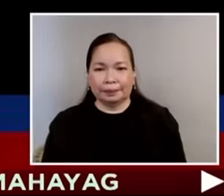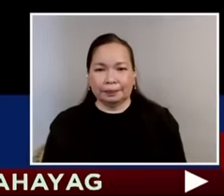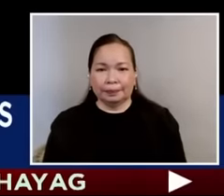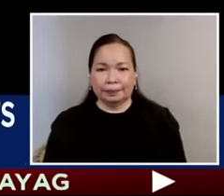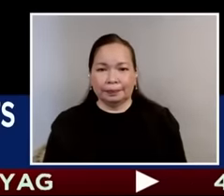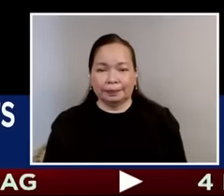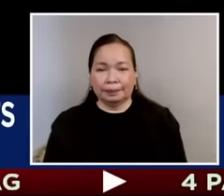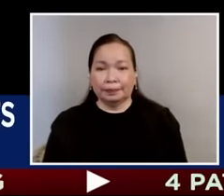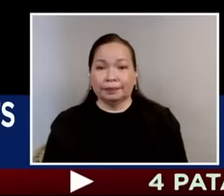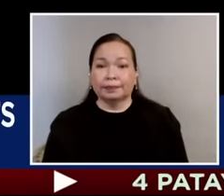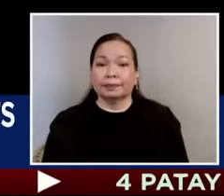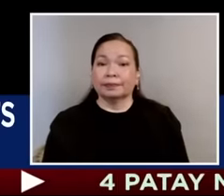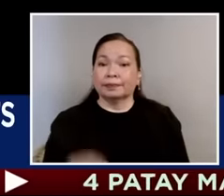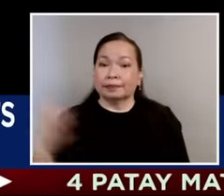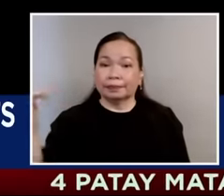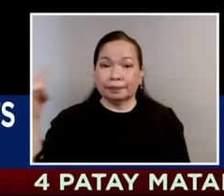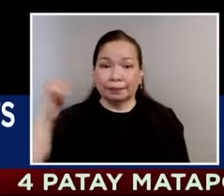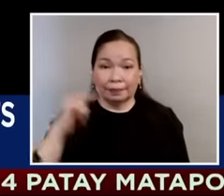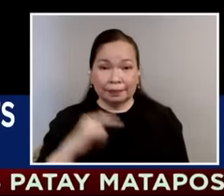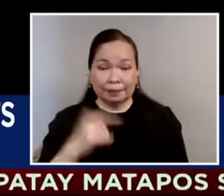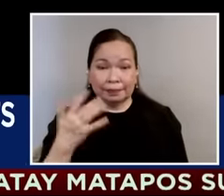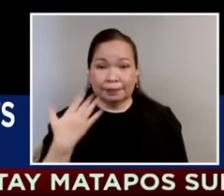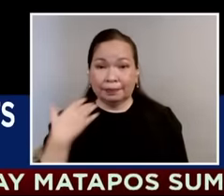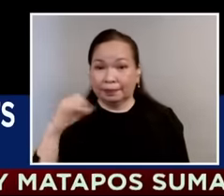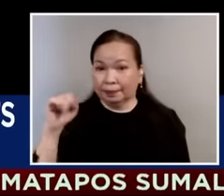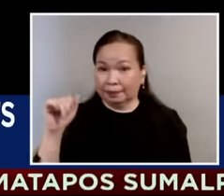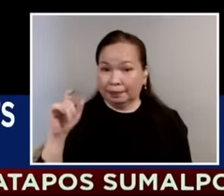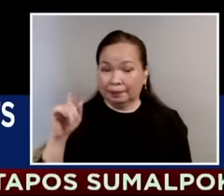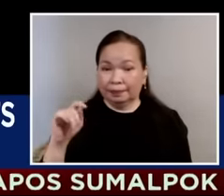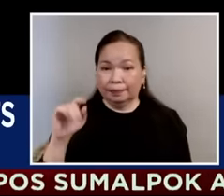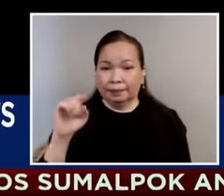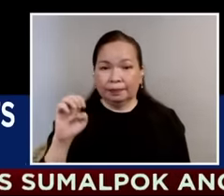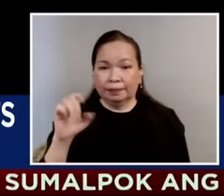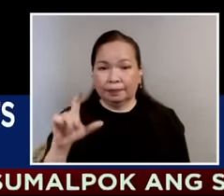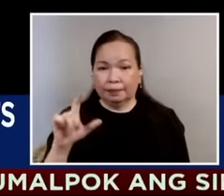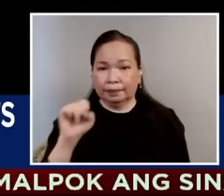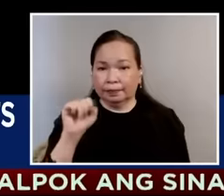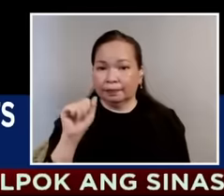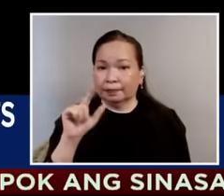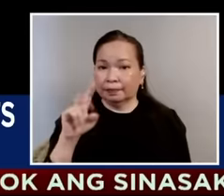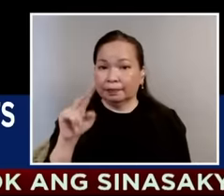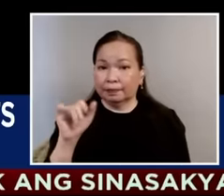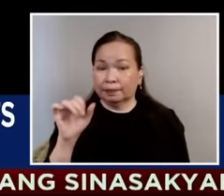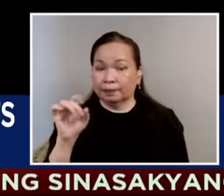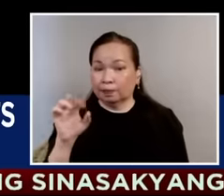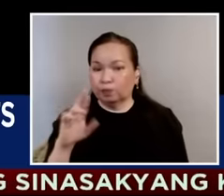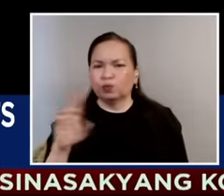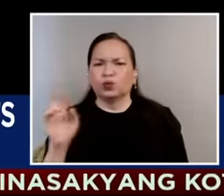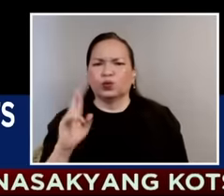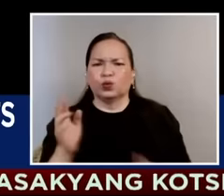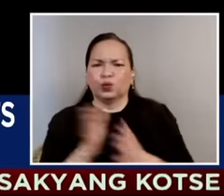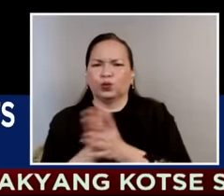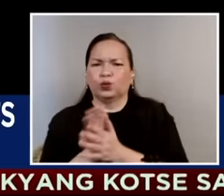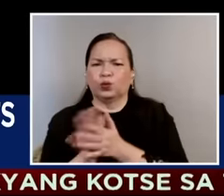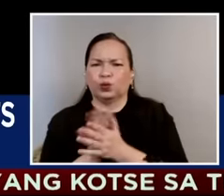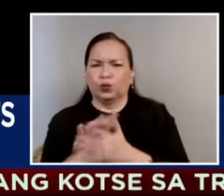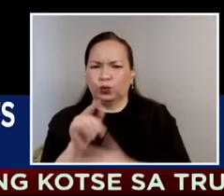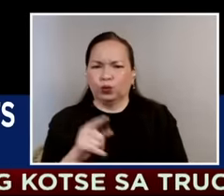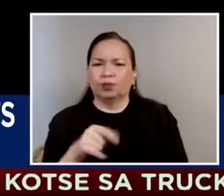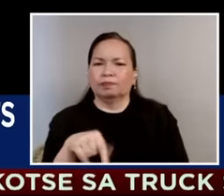Mula nang dumating sa El Salvador noong Sabado, abala na sa mga paghahanda sa Miss Universe Philippines, Michelle Marquez